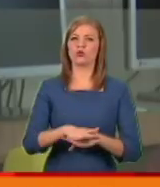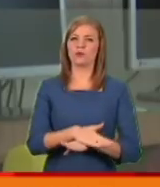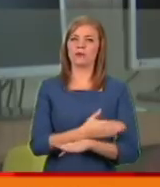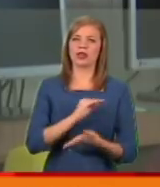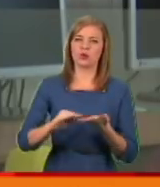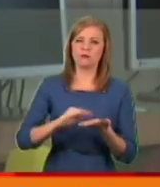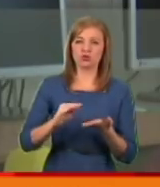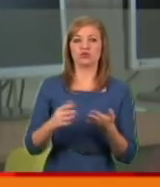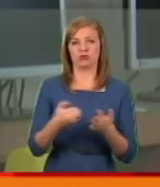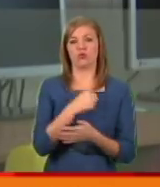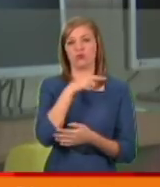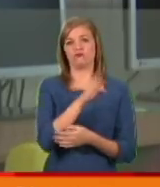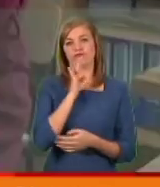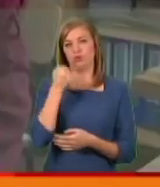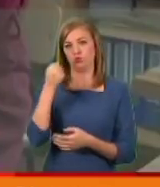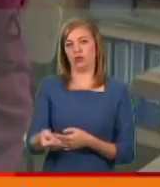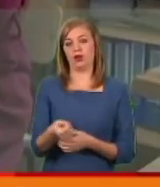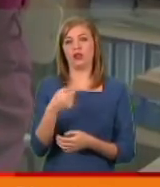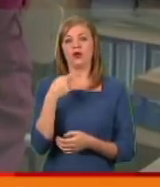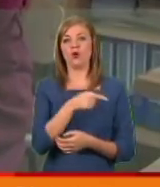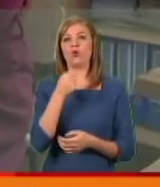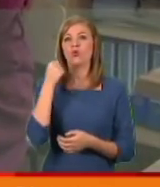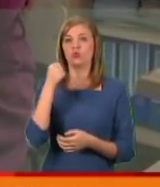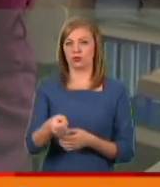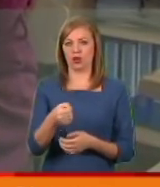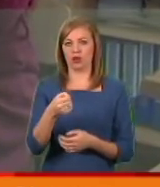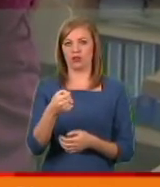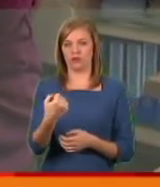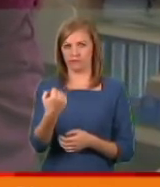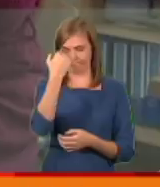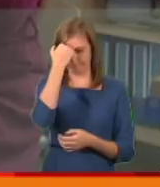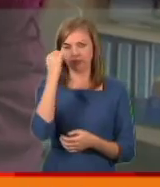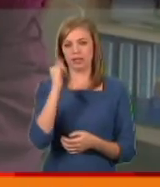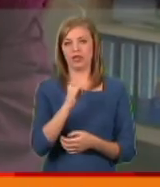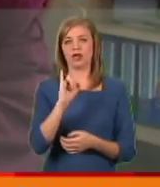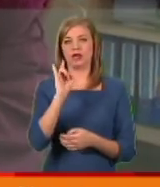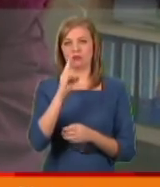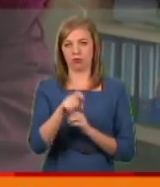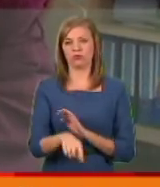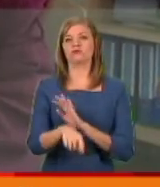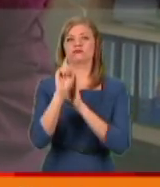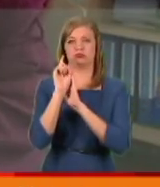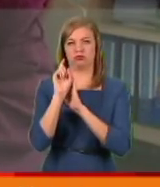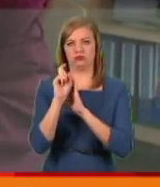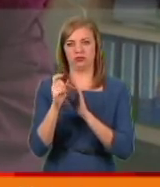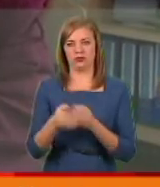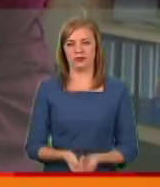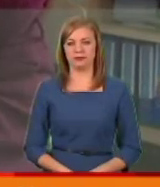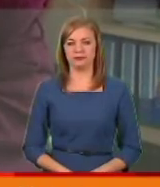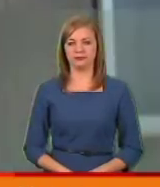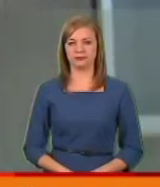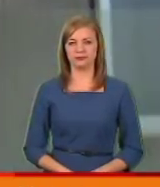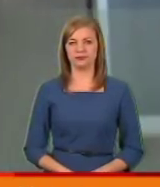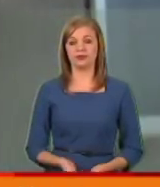пише, із-за чого вона його і ударила. Вона його ударила рукою в лоб, і він, ну, посидить на третій парті, і він ударився головою вже